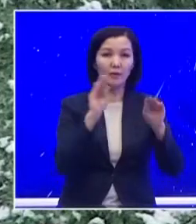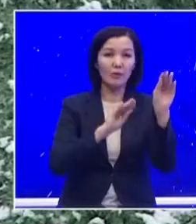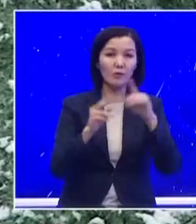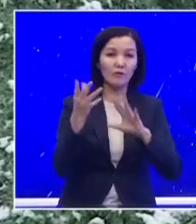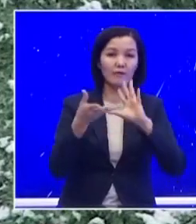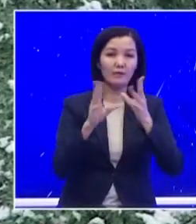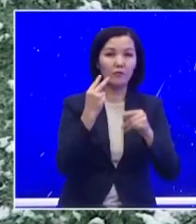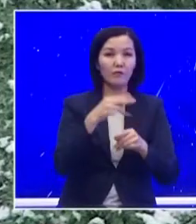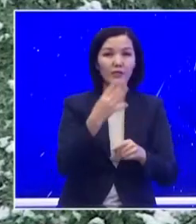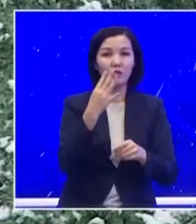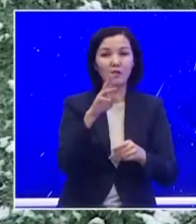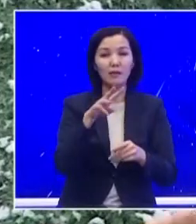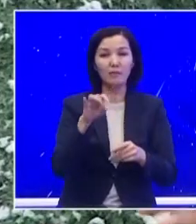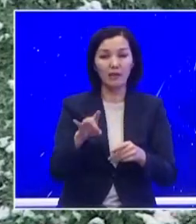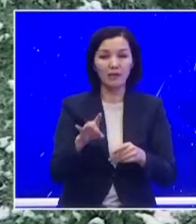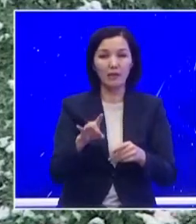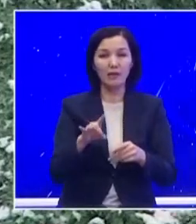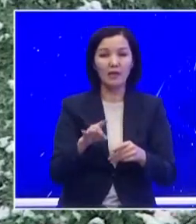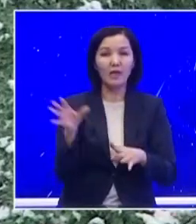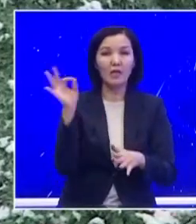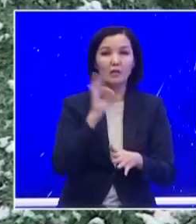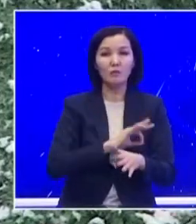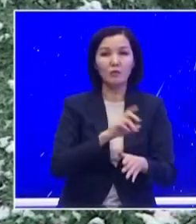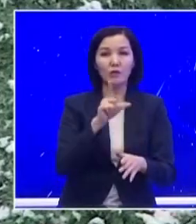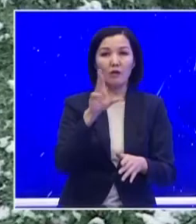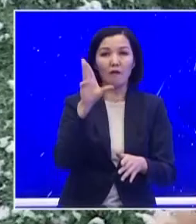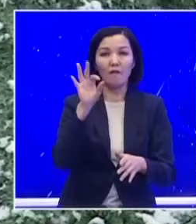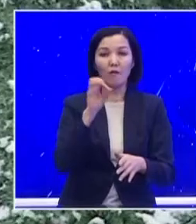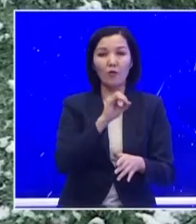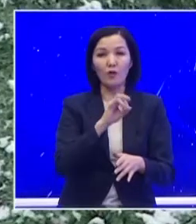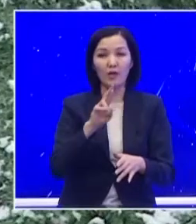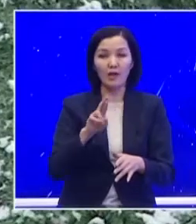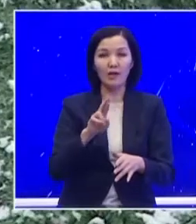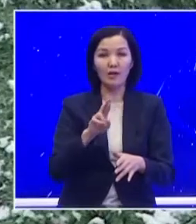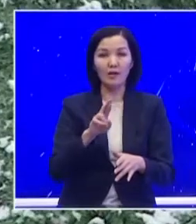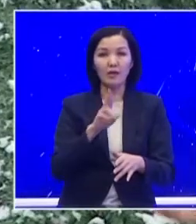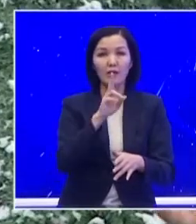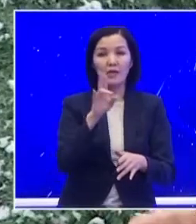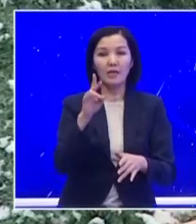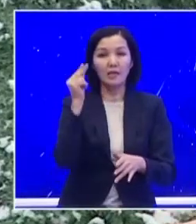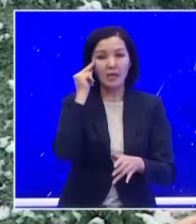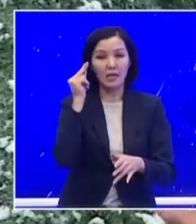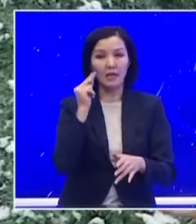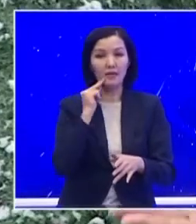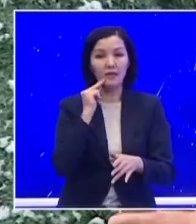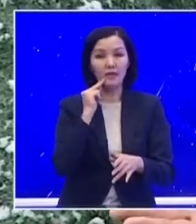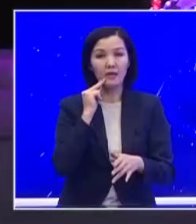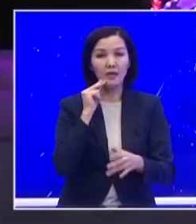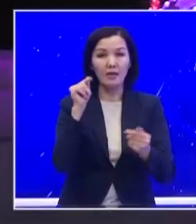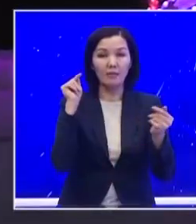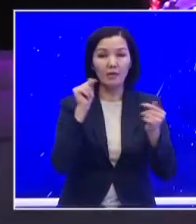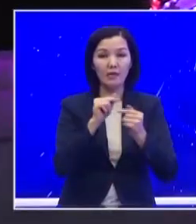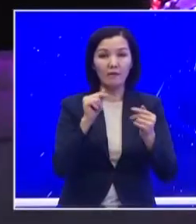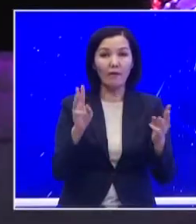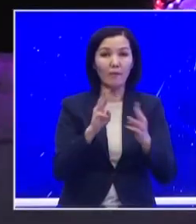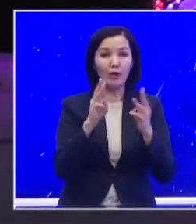метра. Вот. Использовалась хвоя, производство КНР, но противопожарная. И как